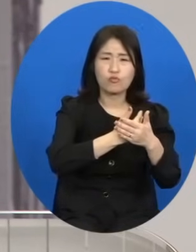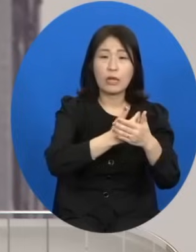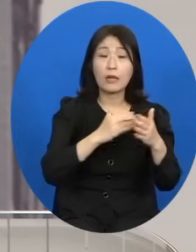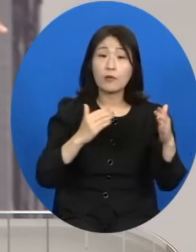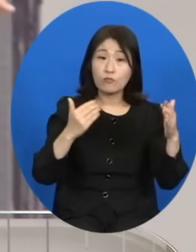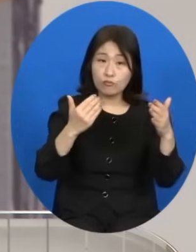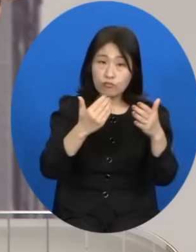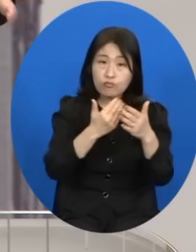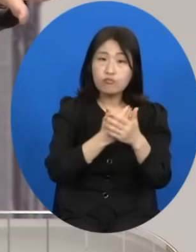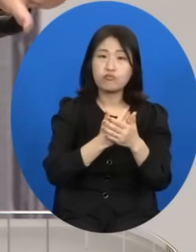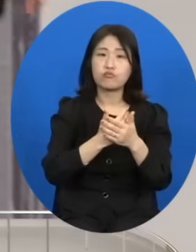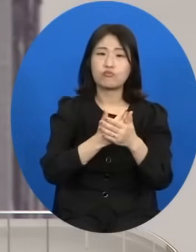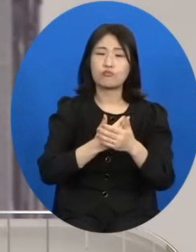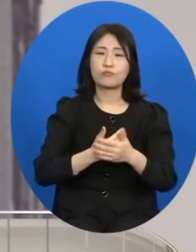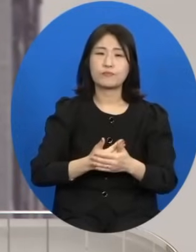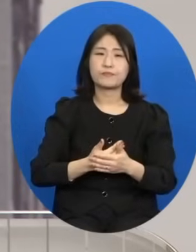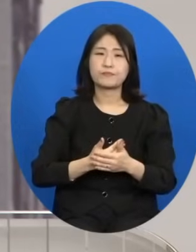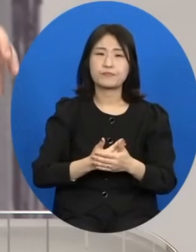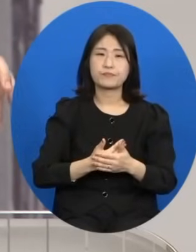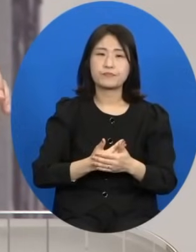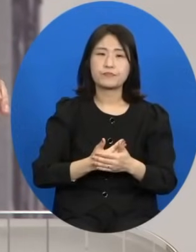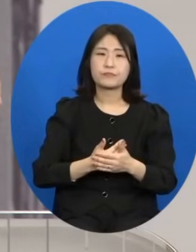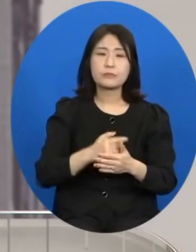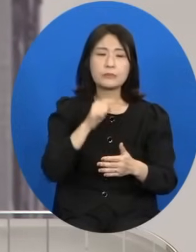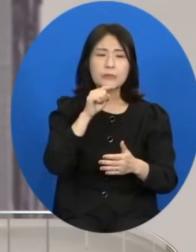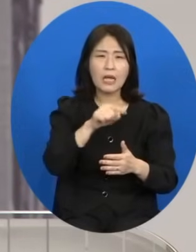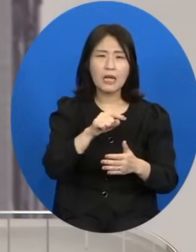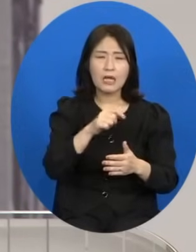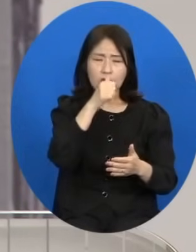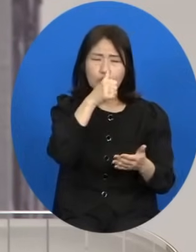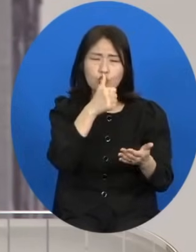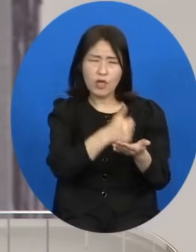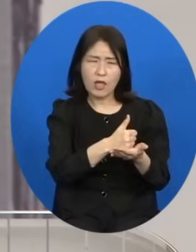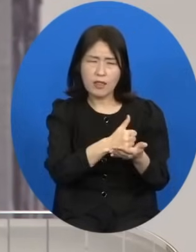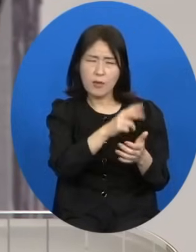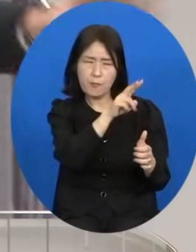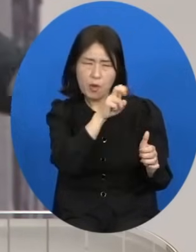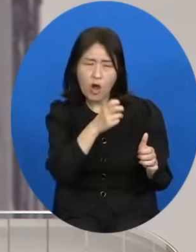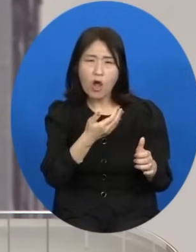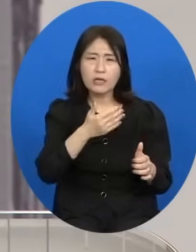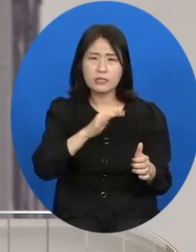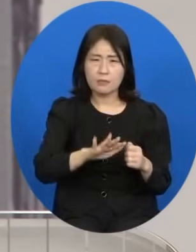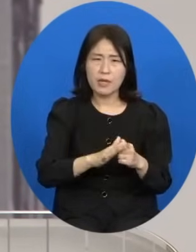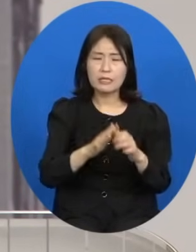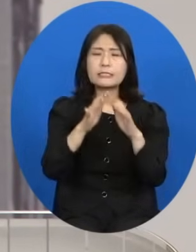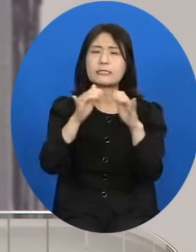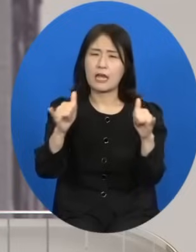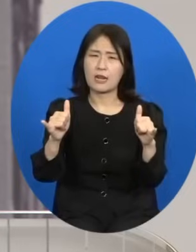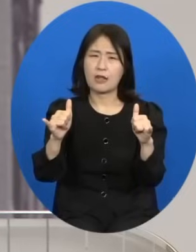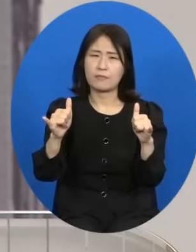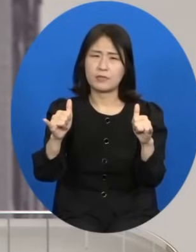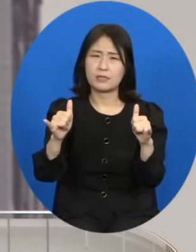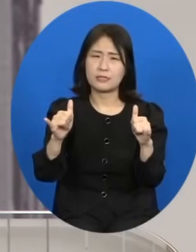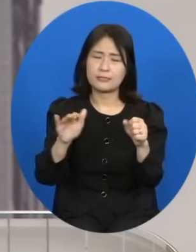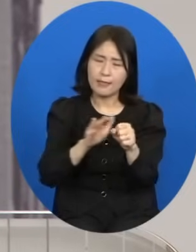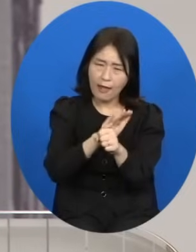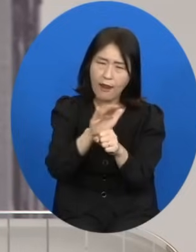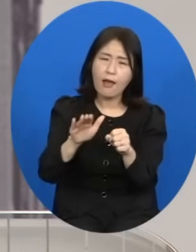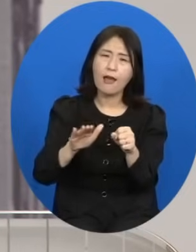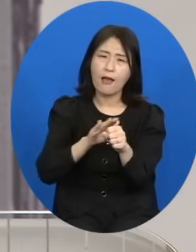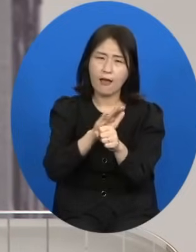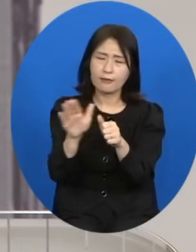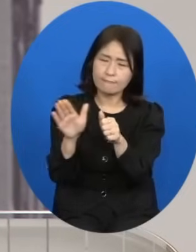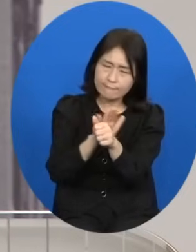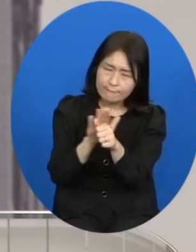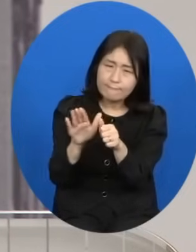원합니다 왕에게 했던 얘기예요 그 사람은 품는 죄의 뜻은 노라고 했지만 사람은 예스라고 품었던 네가